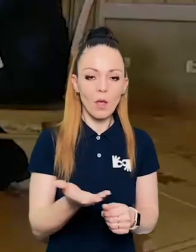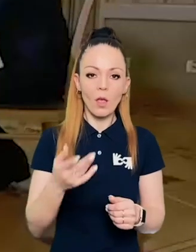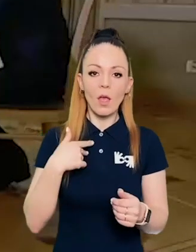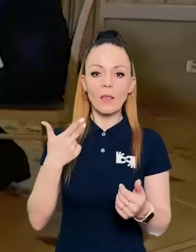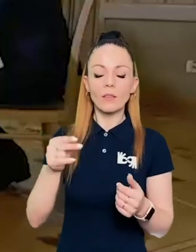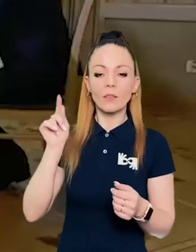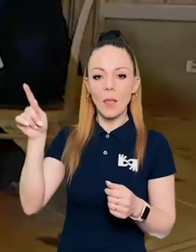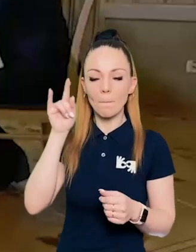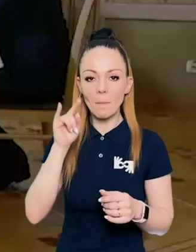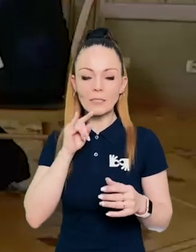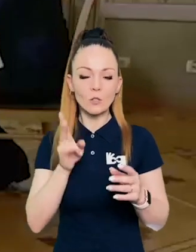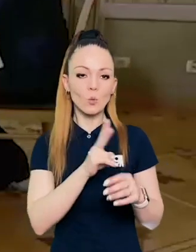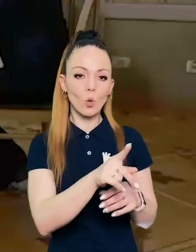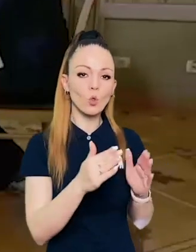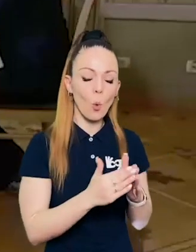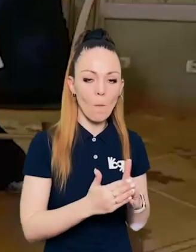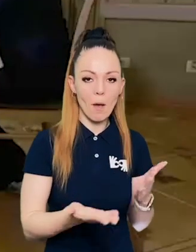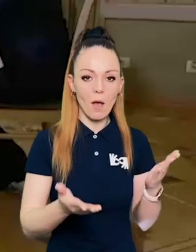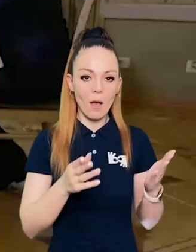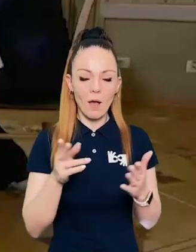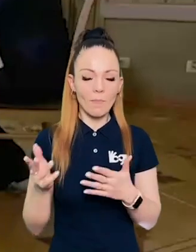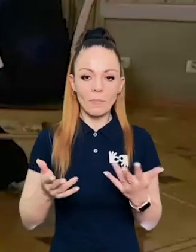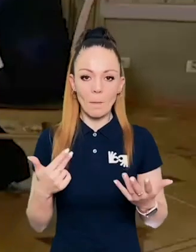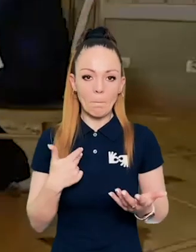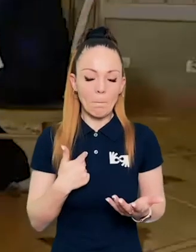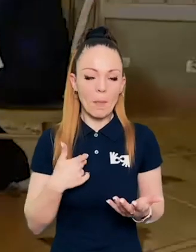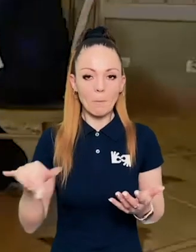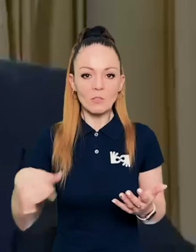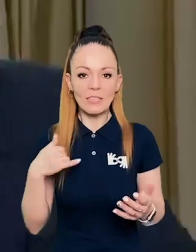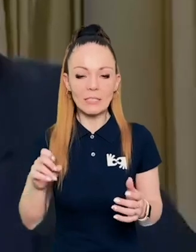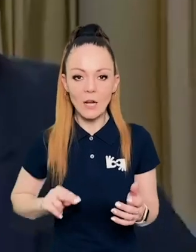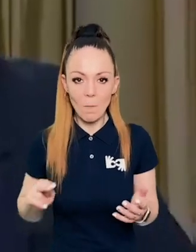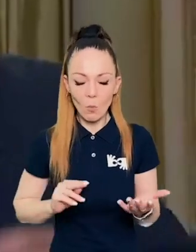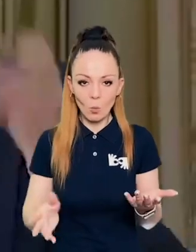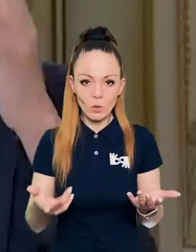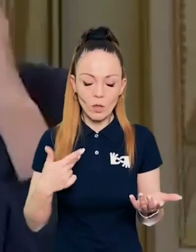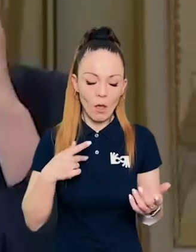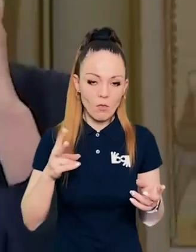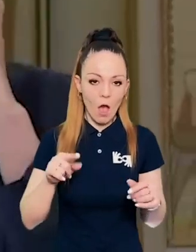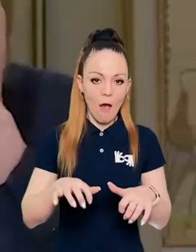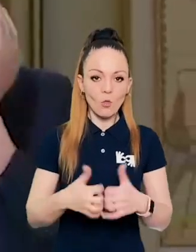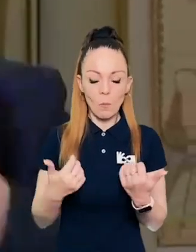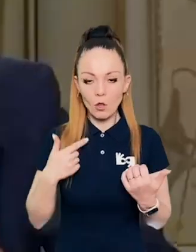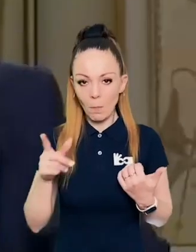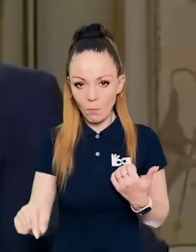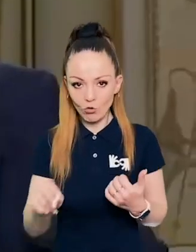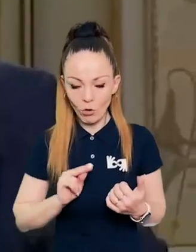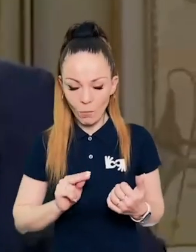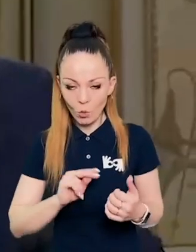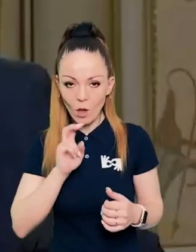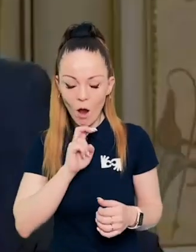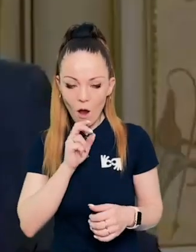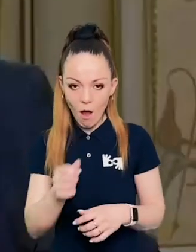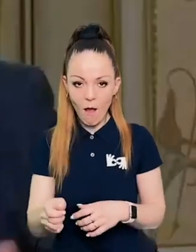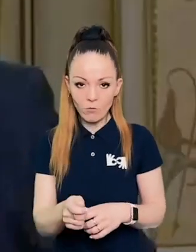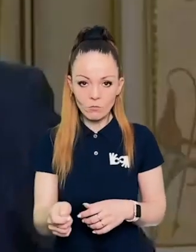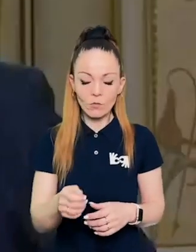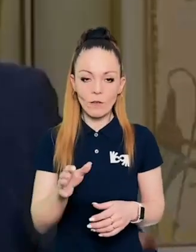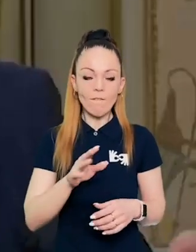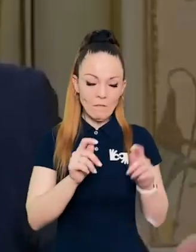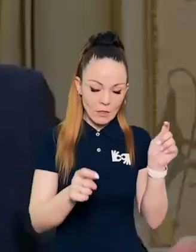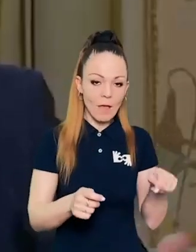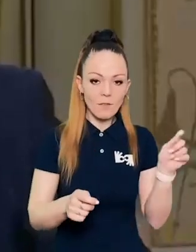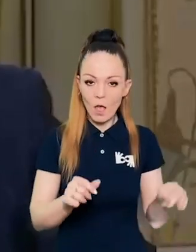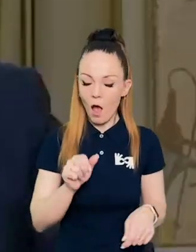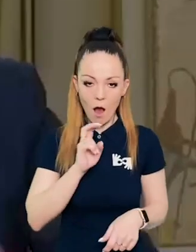ти робив? Одні на Кіліманджаро, другі в Мексиці, треті вдома. Я не знаю, мені позвонили з роботи, і ви знаєте, я на автоматі пішла робити каву